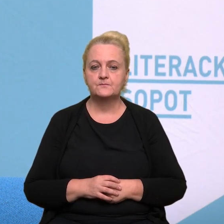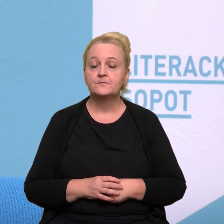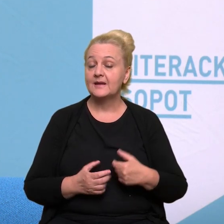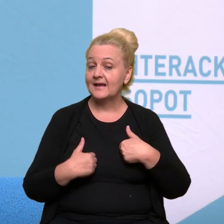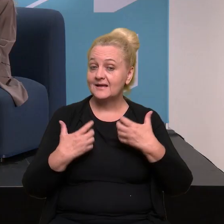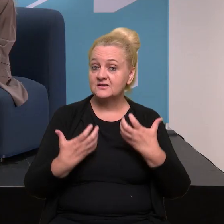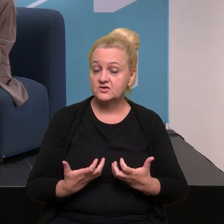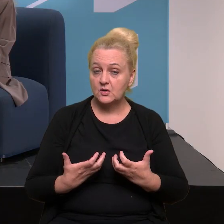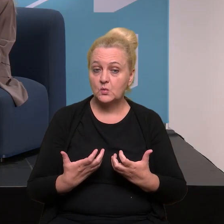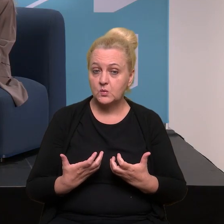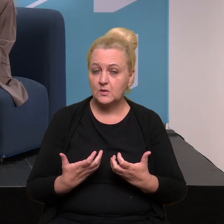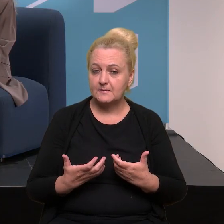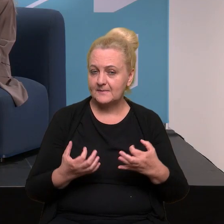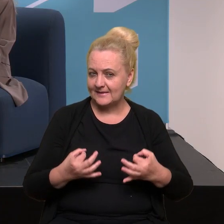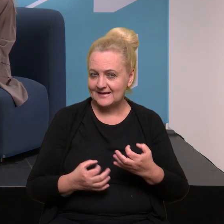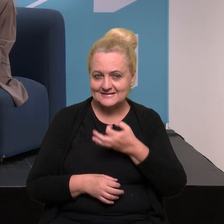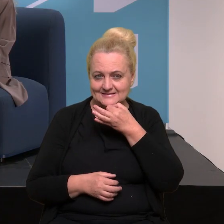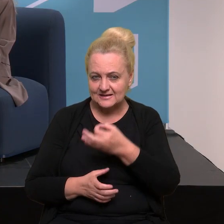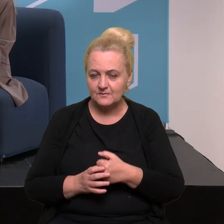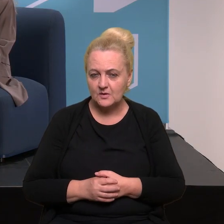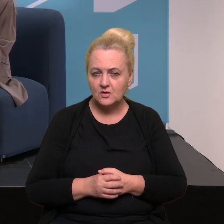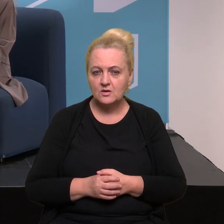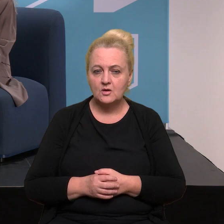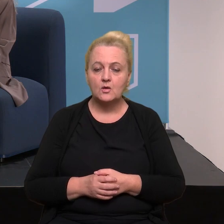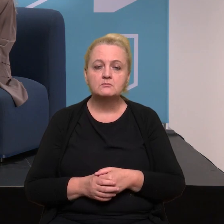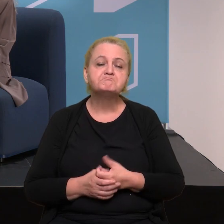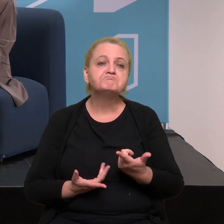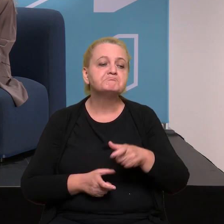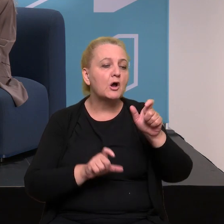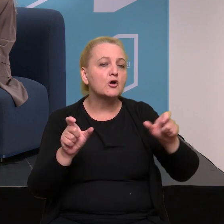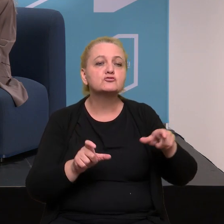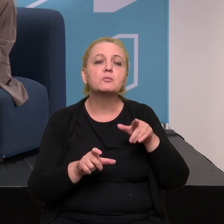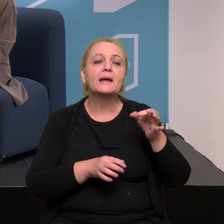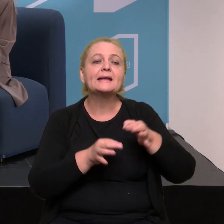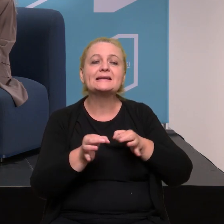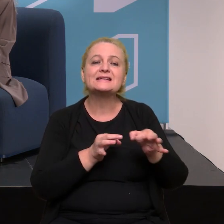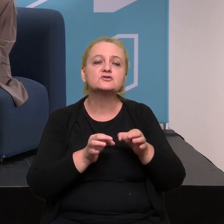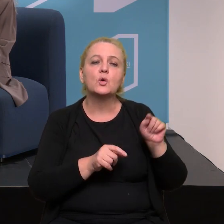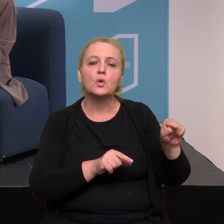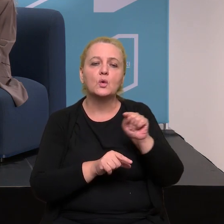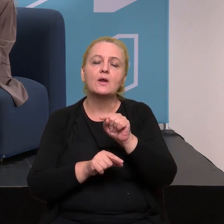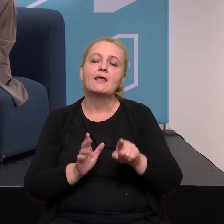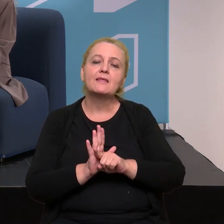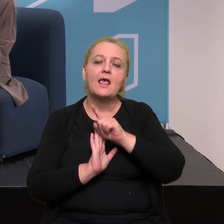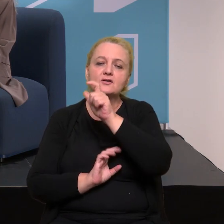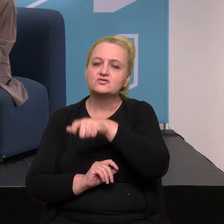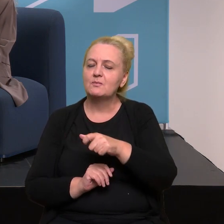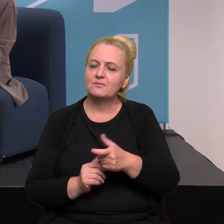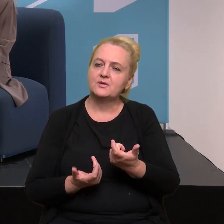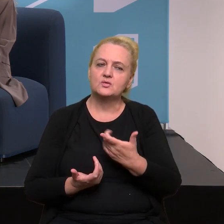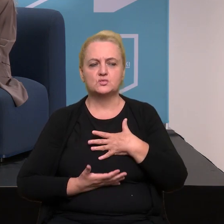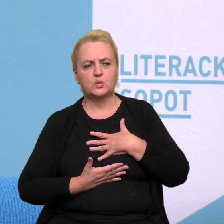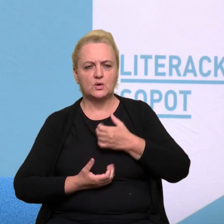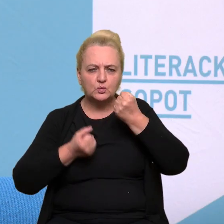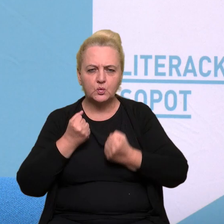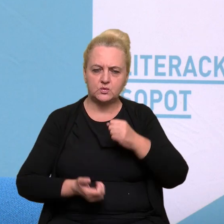I chciałam się zapytać, która z tych historii tobie osobiście, dla ciebie osobiście była najtrudniejsza